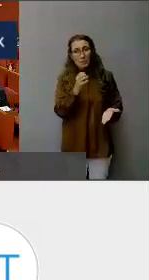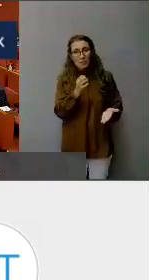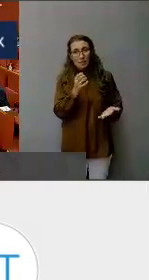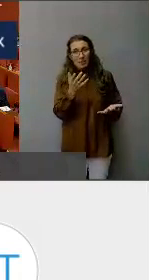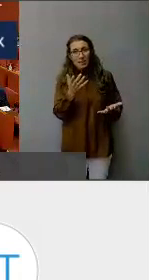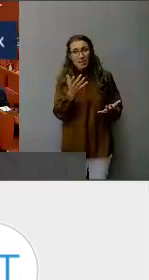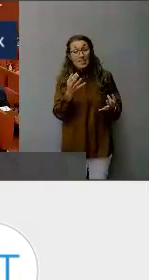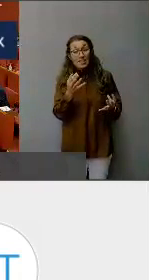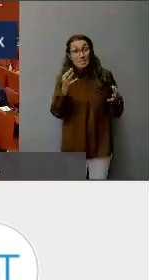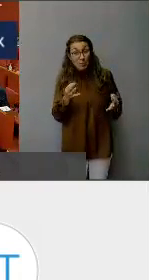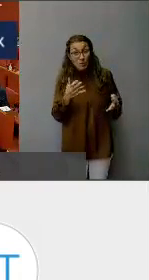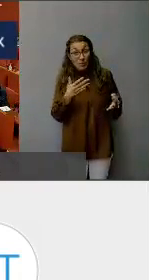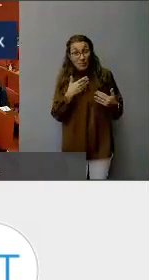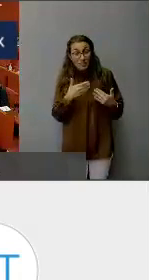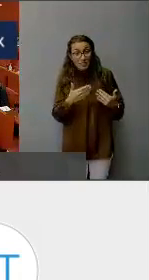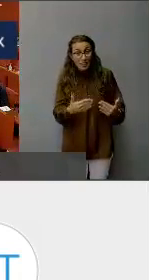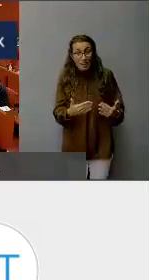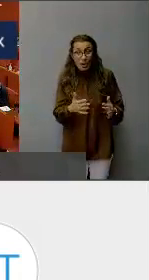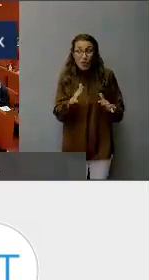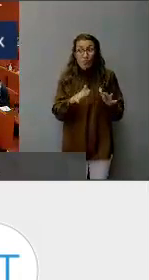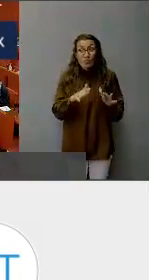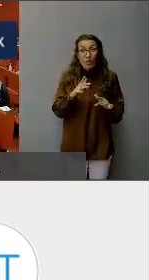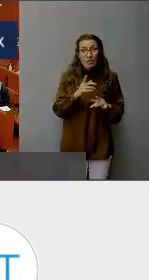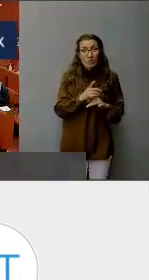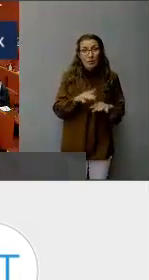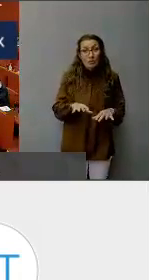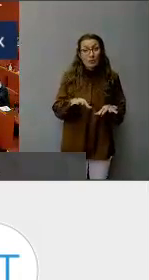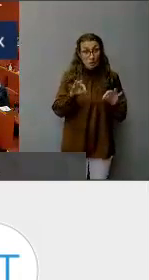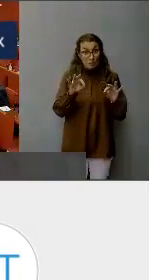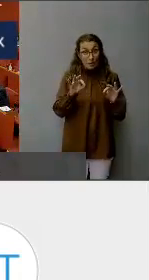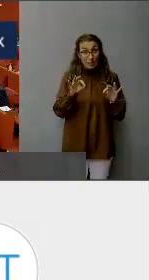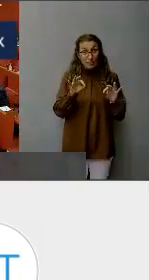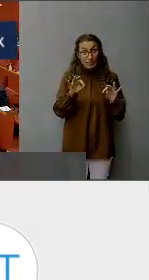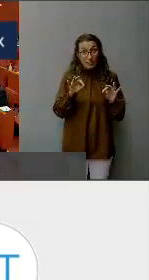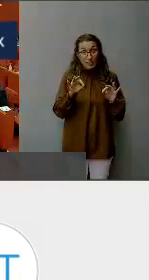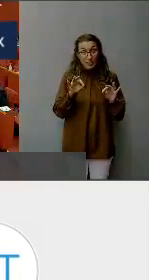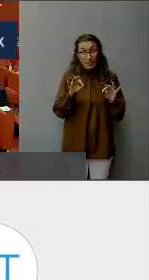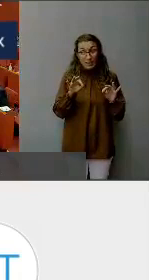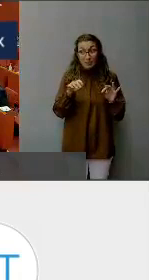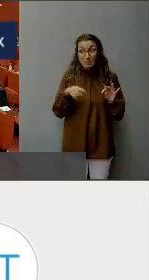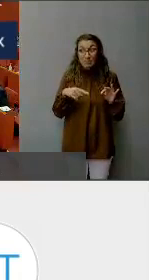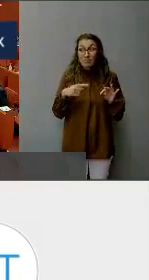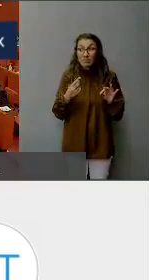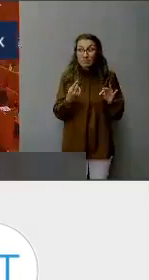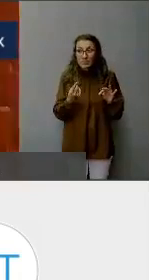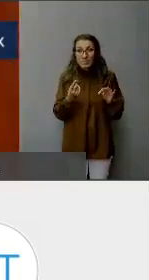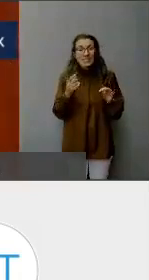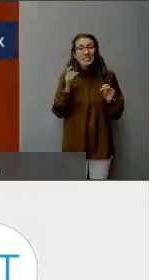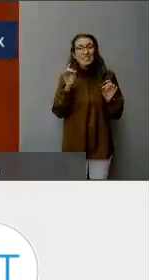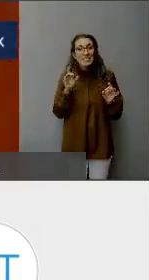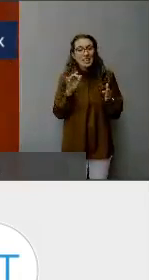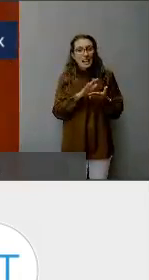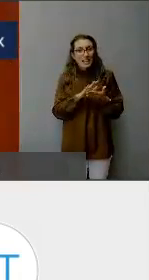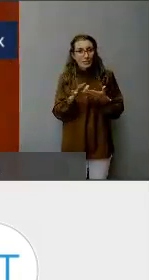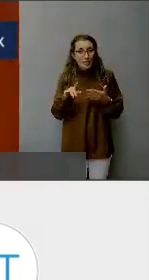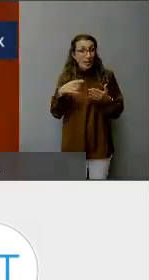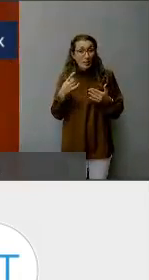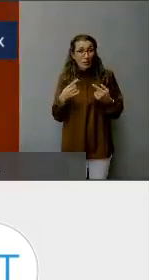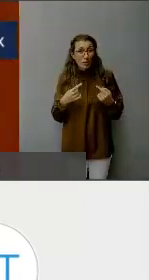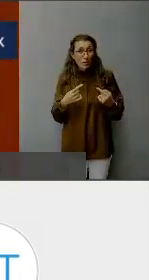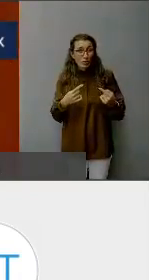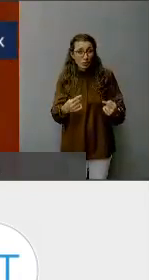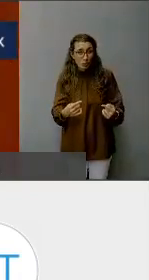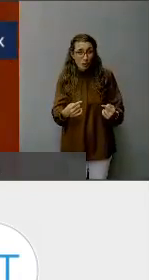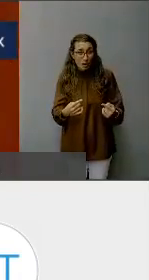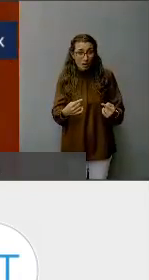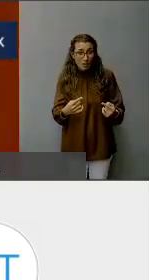sicurezza per poter proseguire sì forse bisognerebbe sospendere la seduta e eventualmente sanificare l'aula e poi riprendere non abbiamo